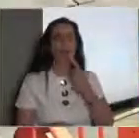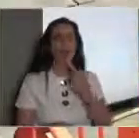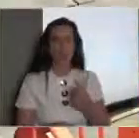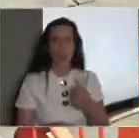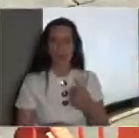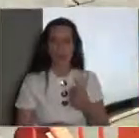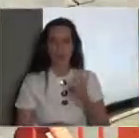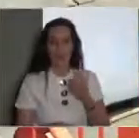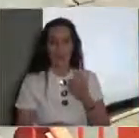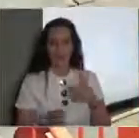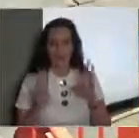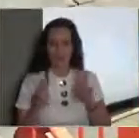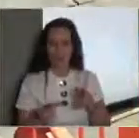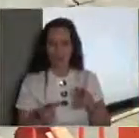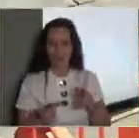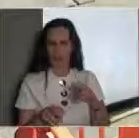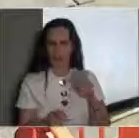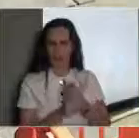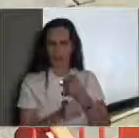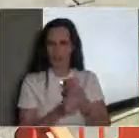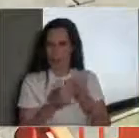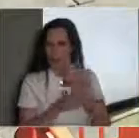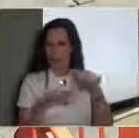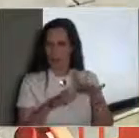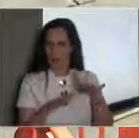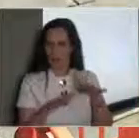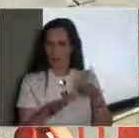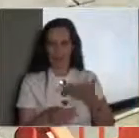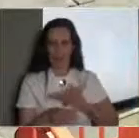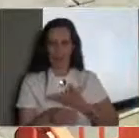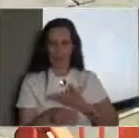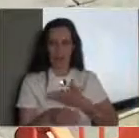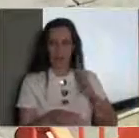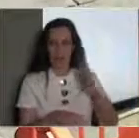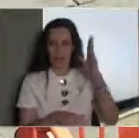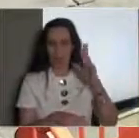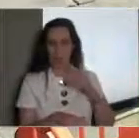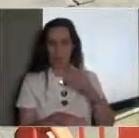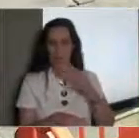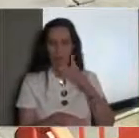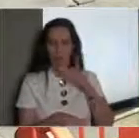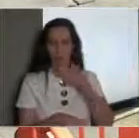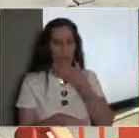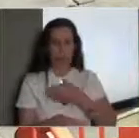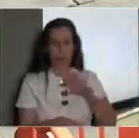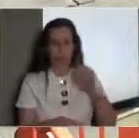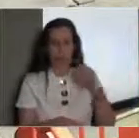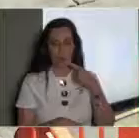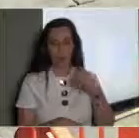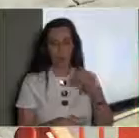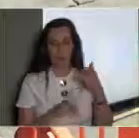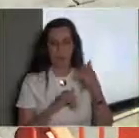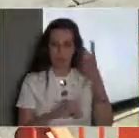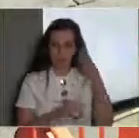בפיכם, ואז נוכל, אז תוכלו לעשות, להקים ממשלה ולקבל פני משיח. כמו שהרבי מלובביץ' אמר לך, אתה